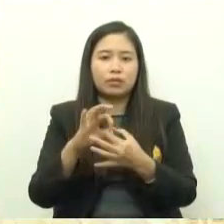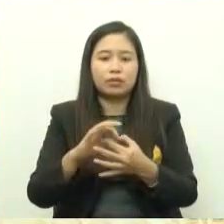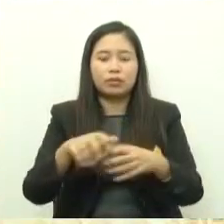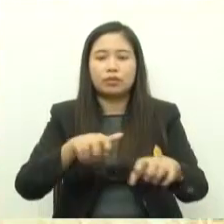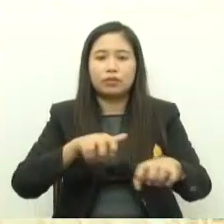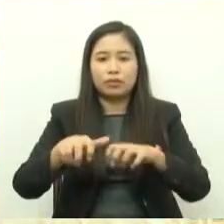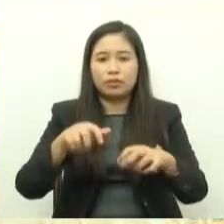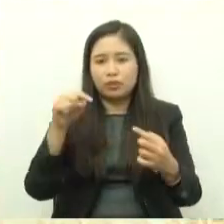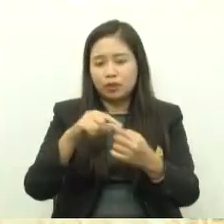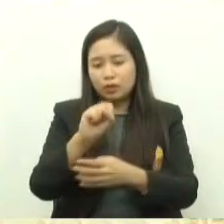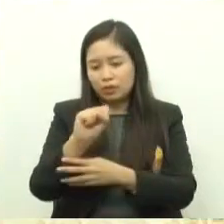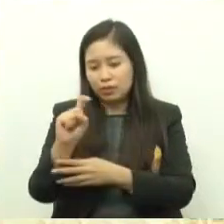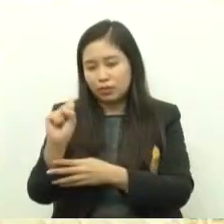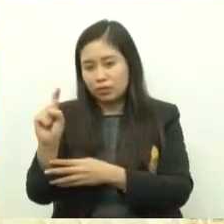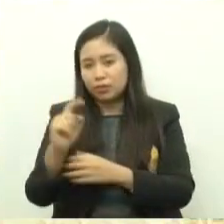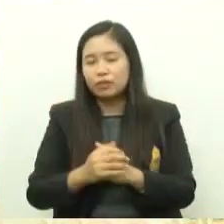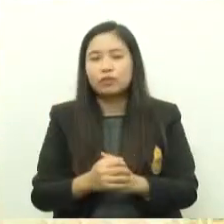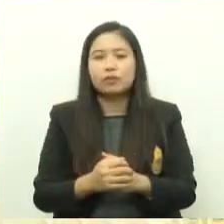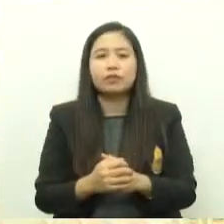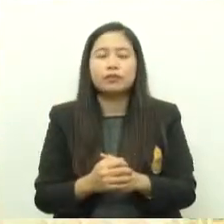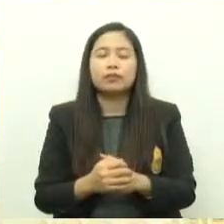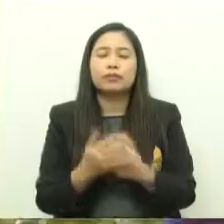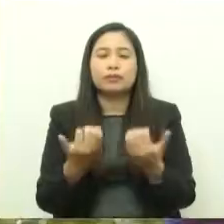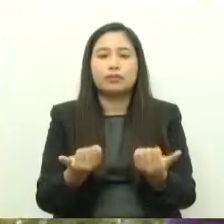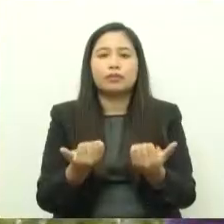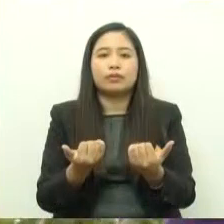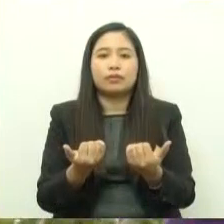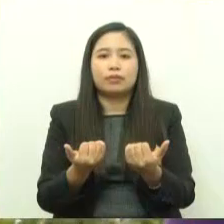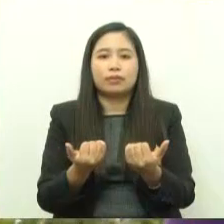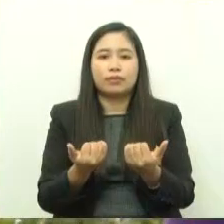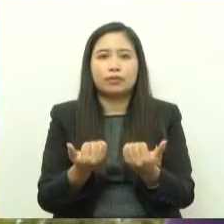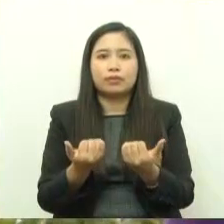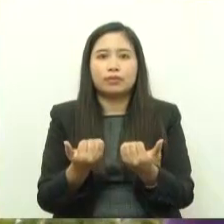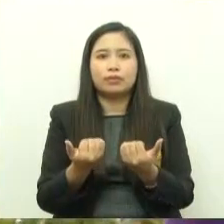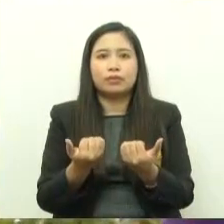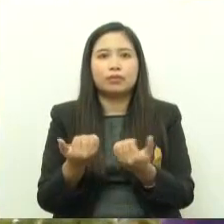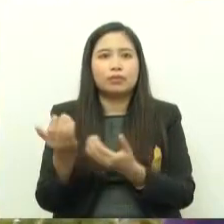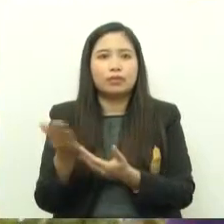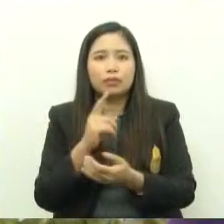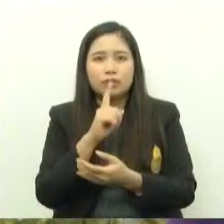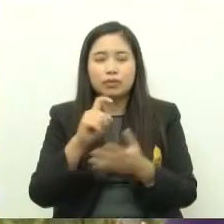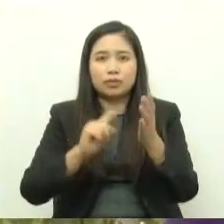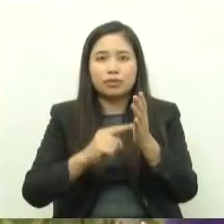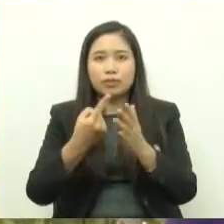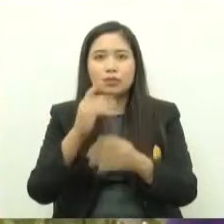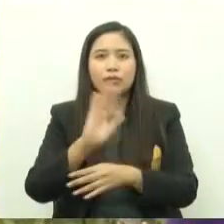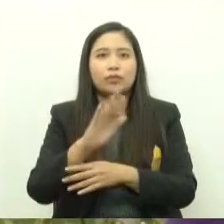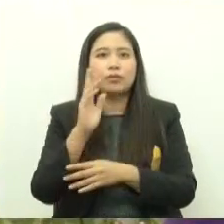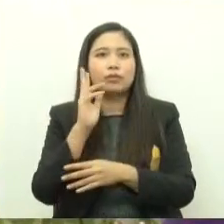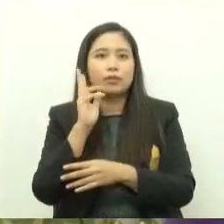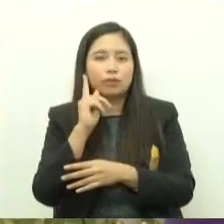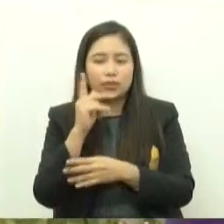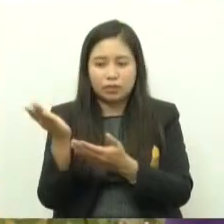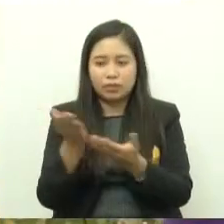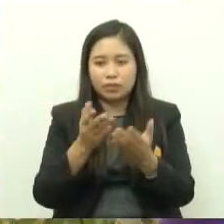ศึกษาพิเศษนะครับครับสำหรับวันนี้นะครับเราจัดรายการนอกสถานที่ครับในช่วงแรกของรายการครับจะขอเรียนเชิญท่าน